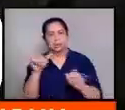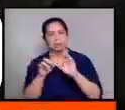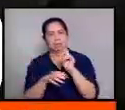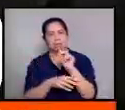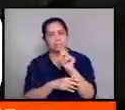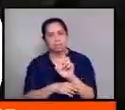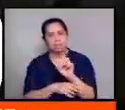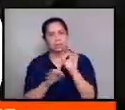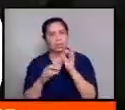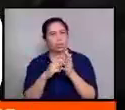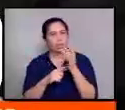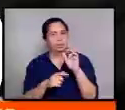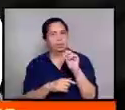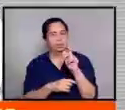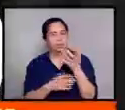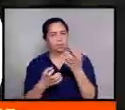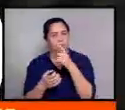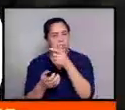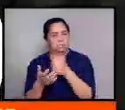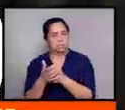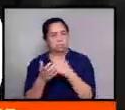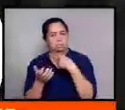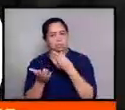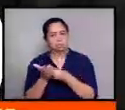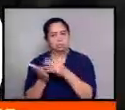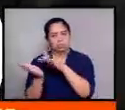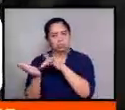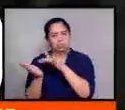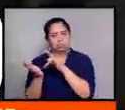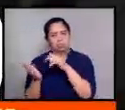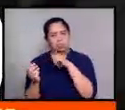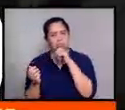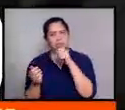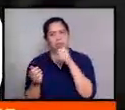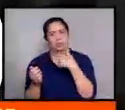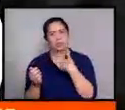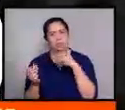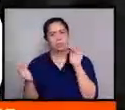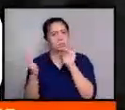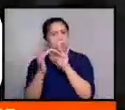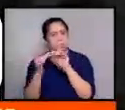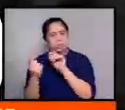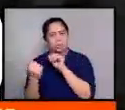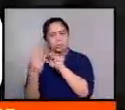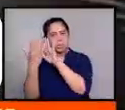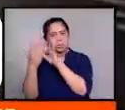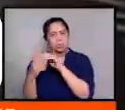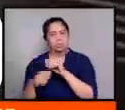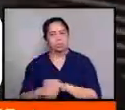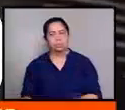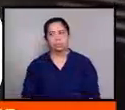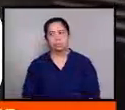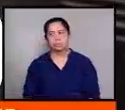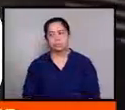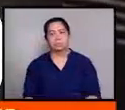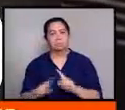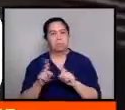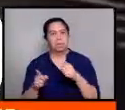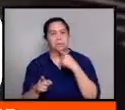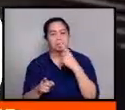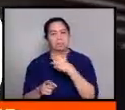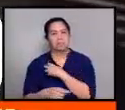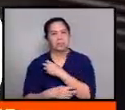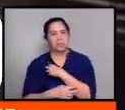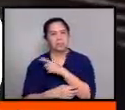as kung anong rate nung gusto niya. Kung pinaperahan ko sila, hindi ako magpapakita sa kanila. Pero ayon sa